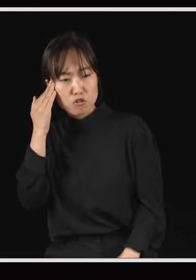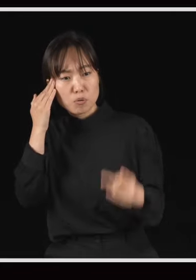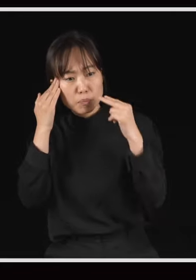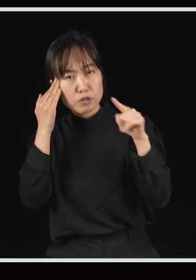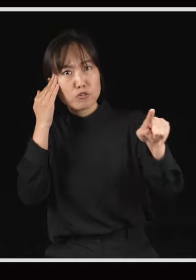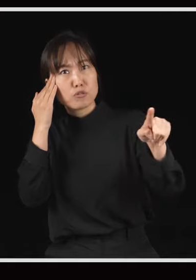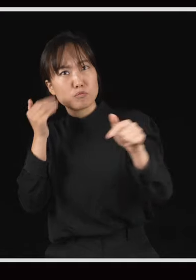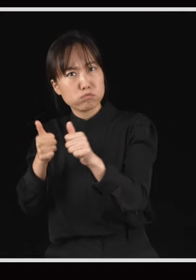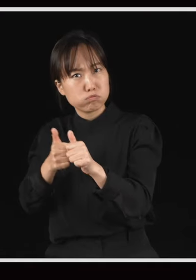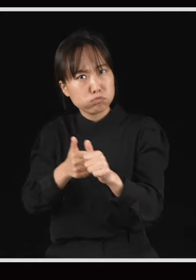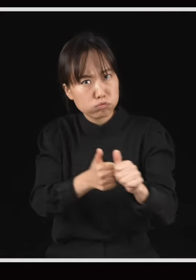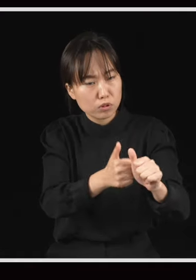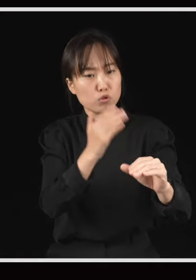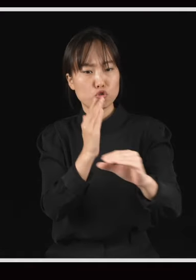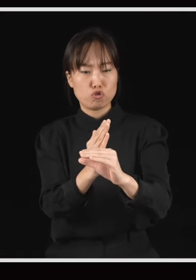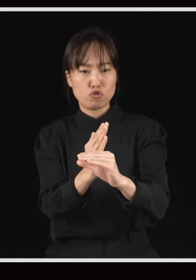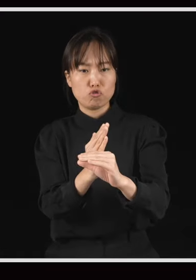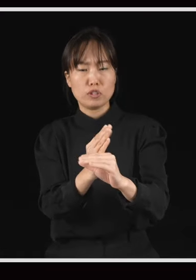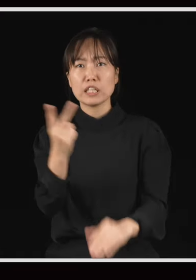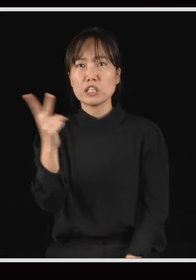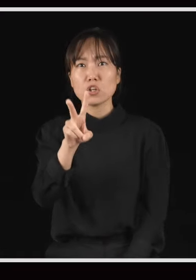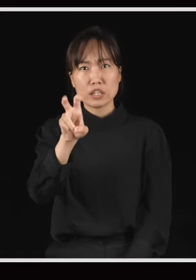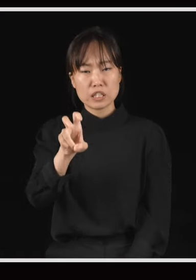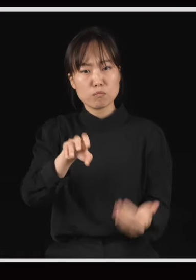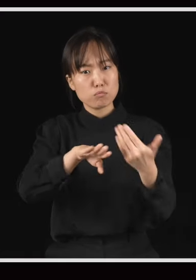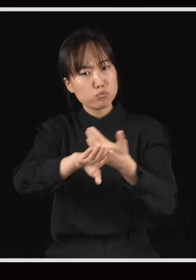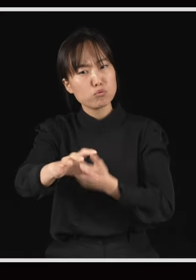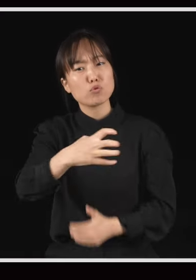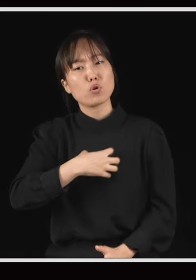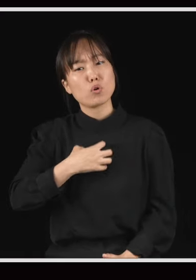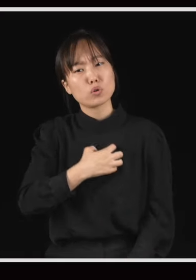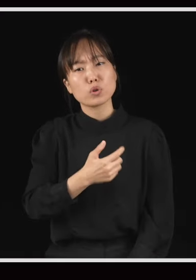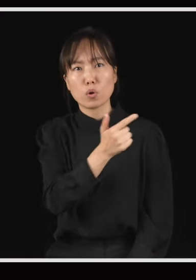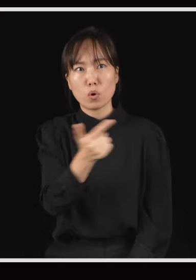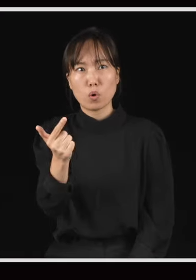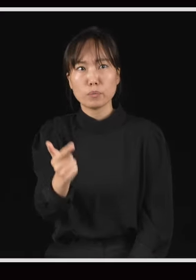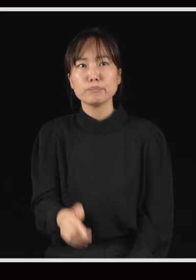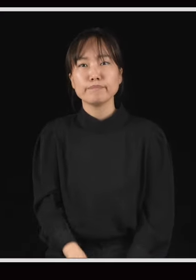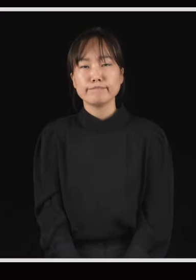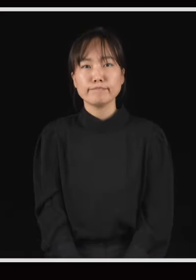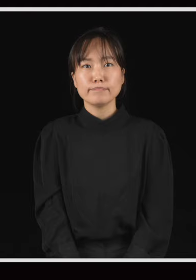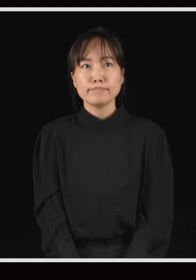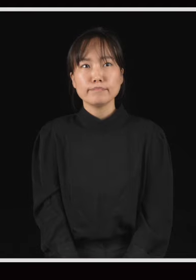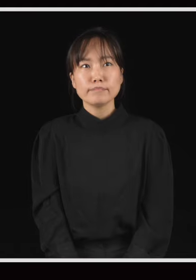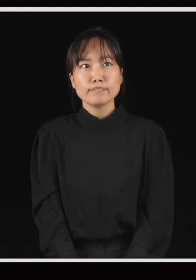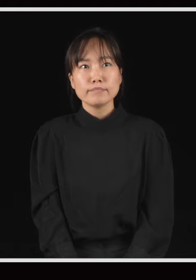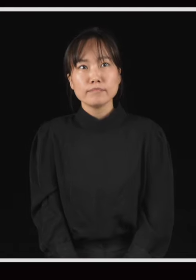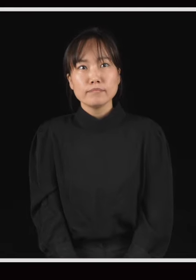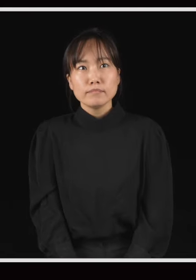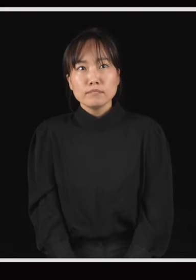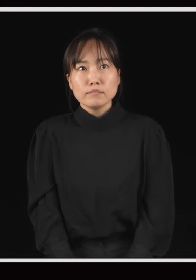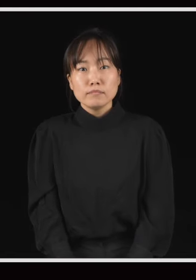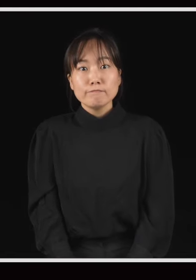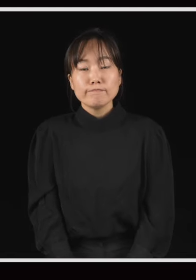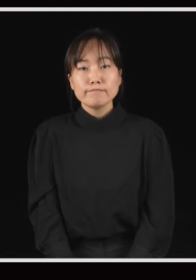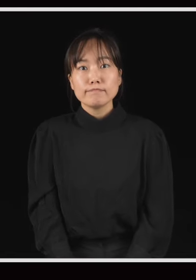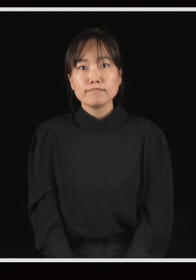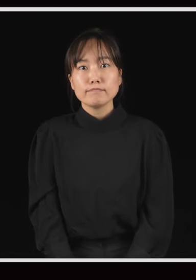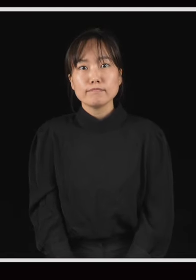미국을 그대로 따라가고 있습니다. 쉽지 않은 2020년대를 맞이할 것이 예상되죠.